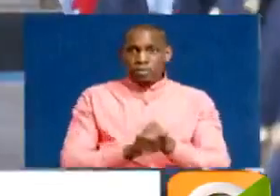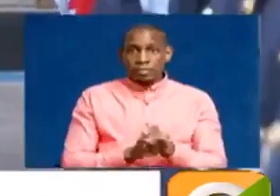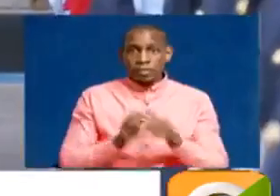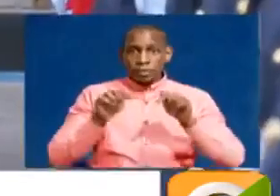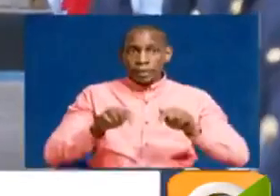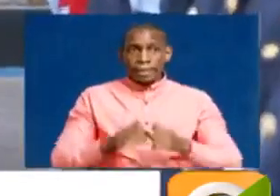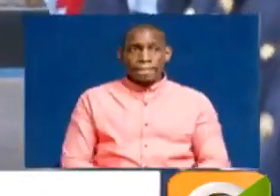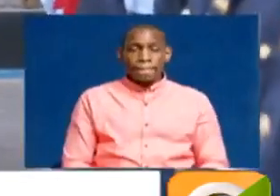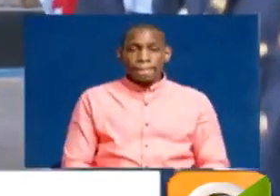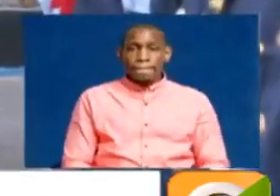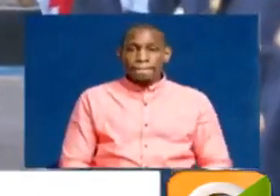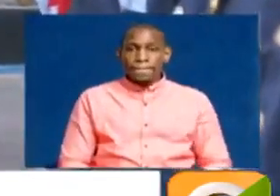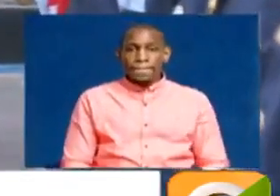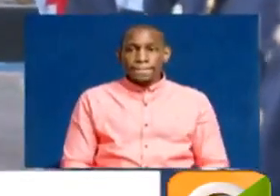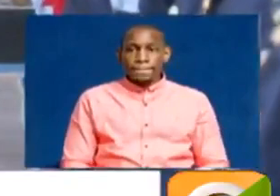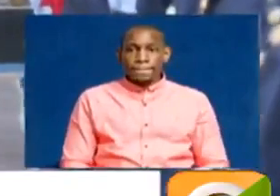today.